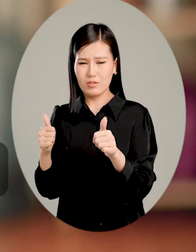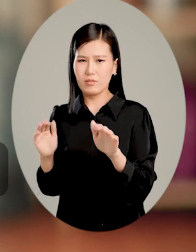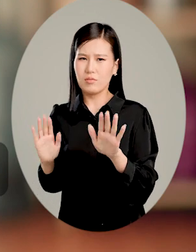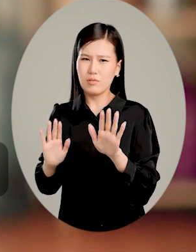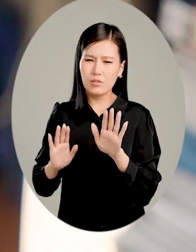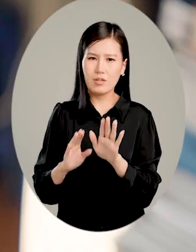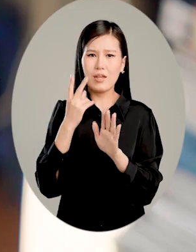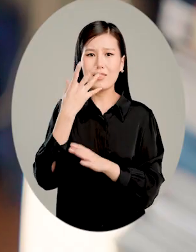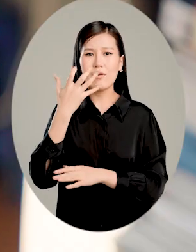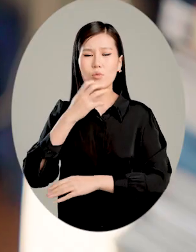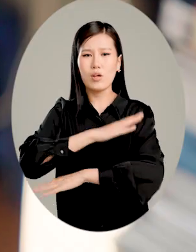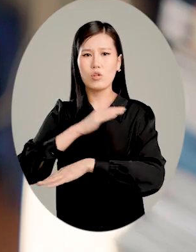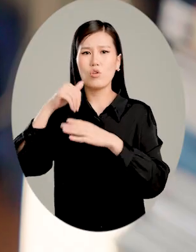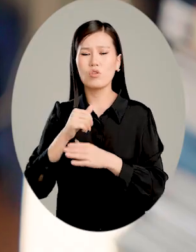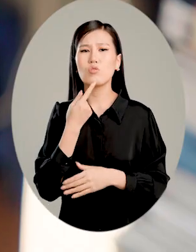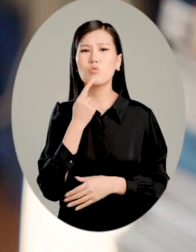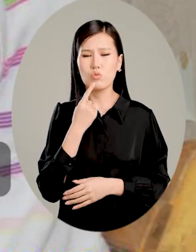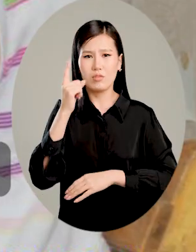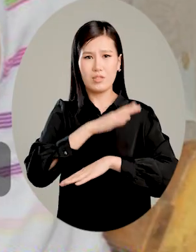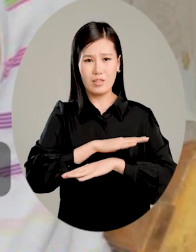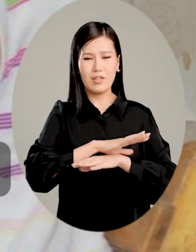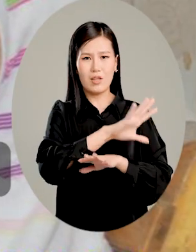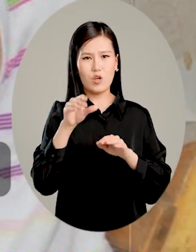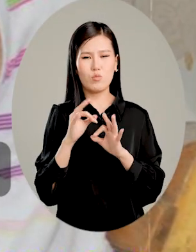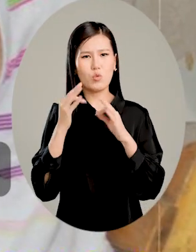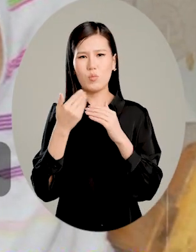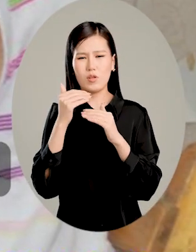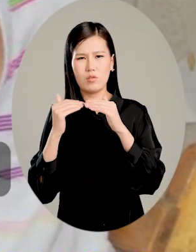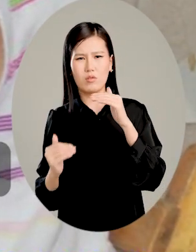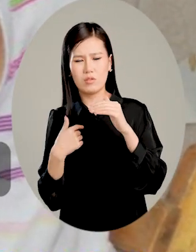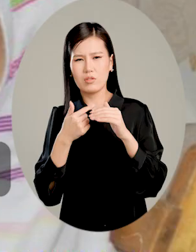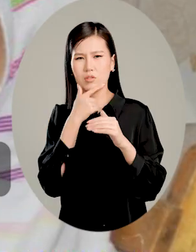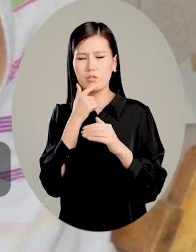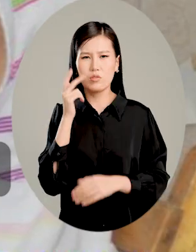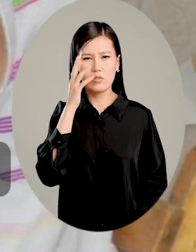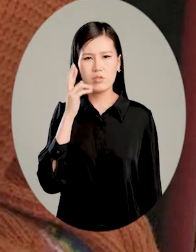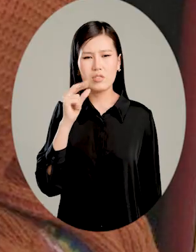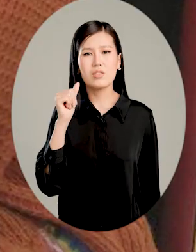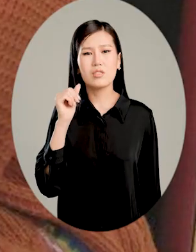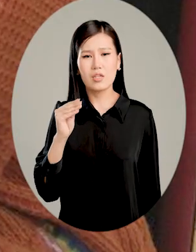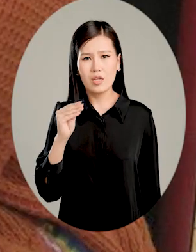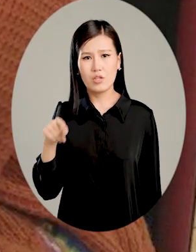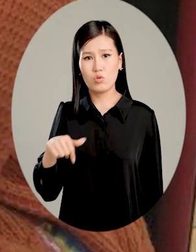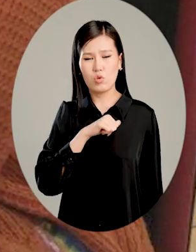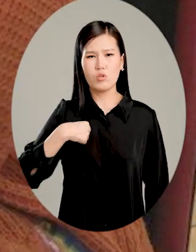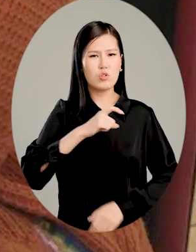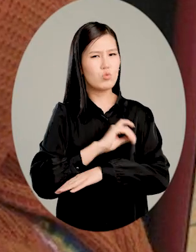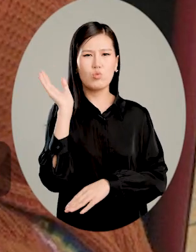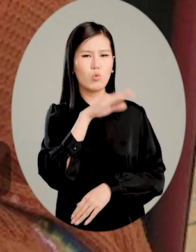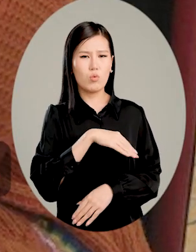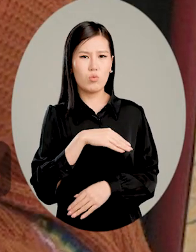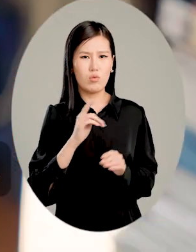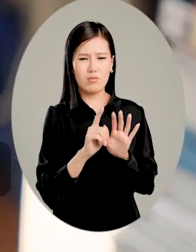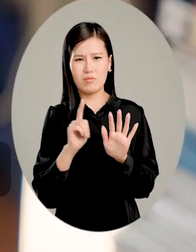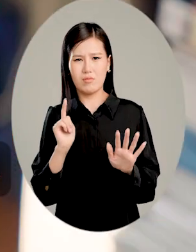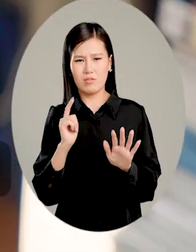хоцрогдож байгаа хөөхт чинь 5-р анги хүртэл яаж хоцрогдох вэ? Сүүлдээ үнэхээр ангийнхаасаа бүр нилээ хоцроод эхэлсэн. Тэнгүүт нь яад юм болоо гэсэн чинь